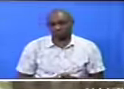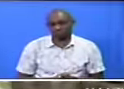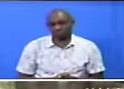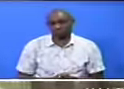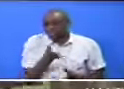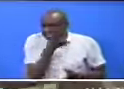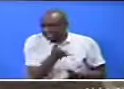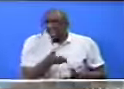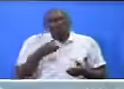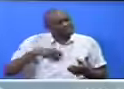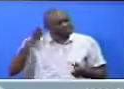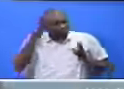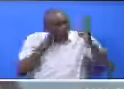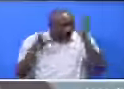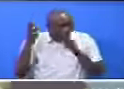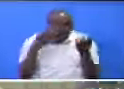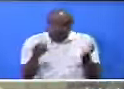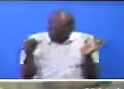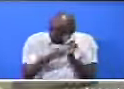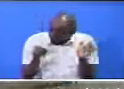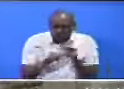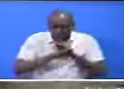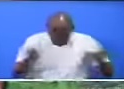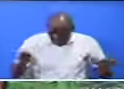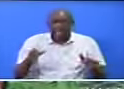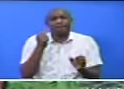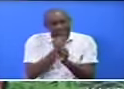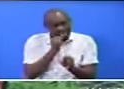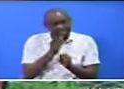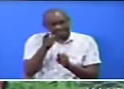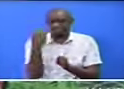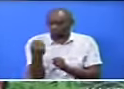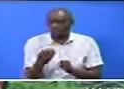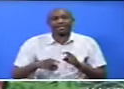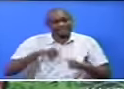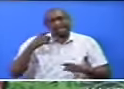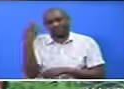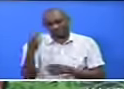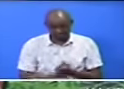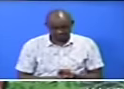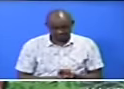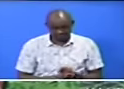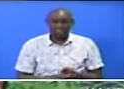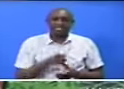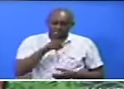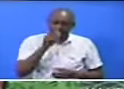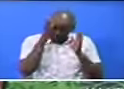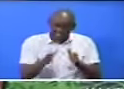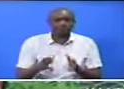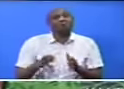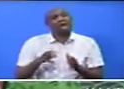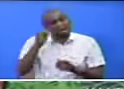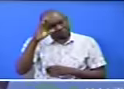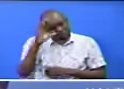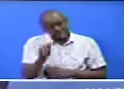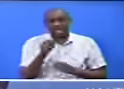Upo wasiwasi kwamba huenda mzozo wa ardhi ulisababisha mauaji ya watoto wa James Ratemo, mgombea wakilishi wa wadi ya Kapsoya,